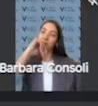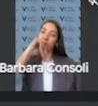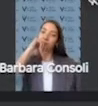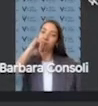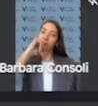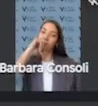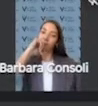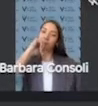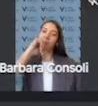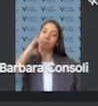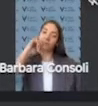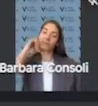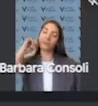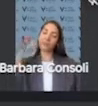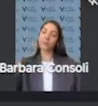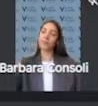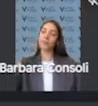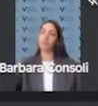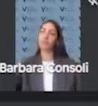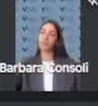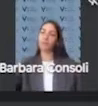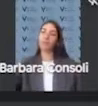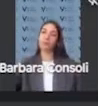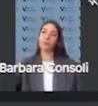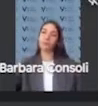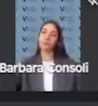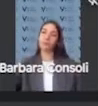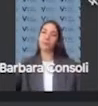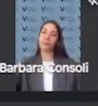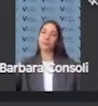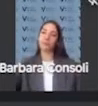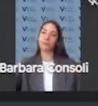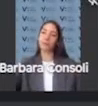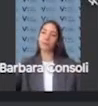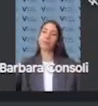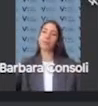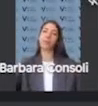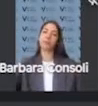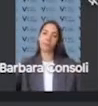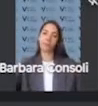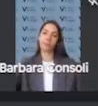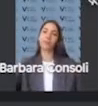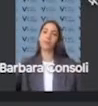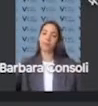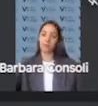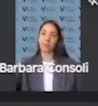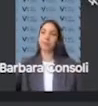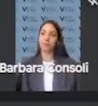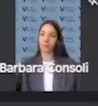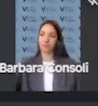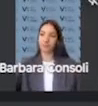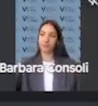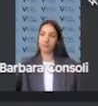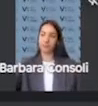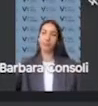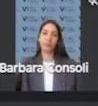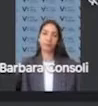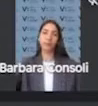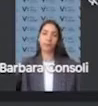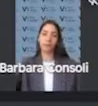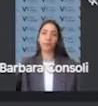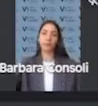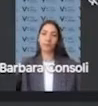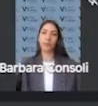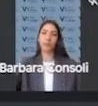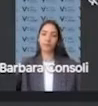già è nel Dipartimento di Giurisprudenza e chi ci auguriamo si iscriverà nel